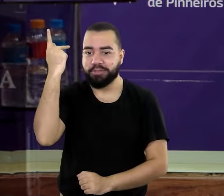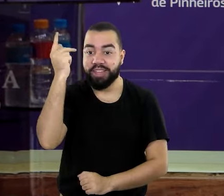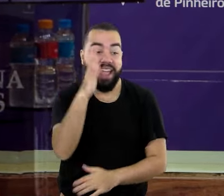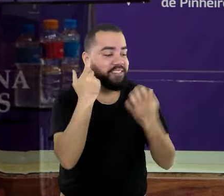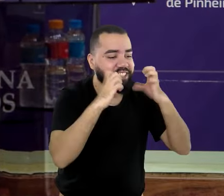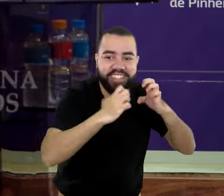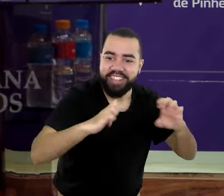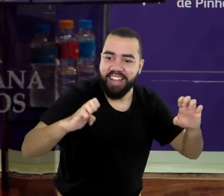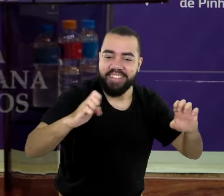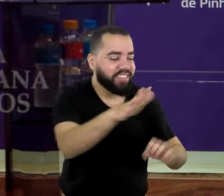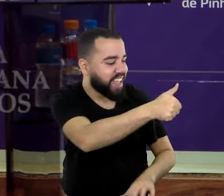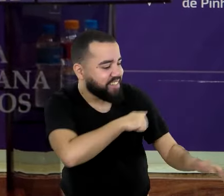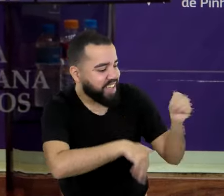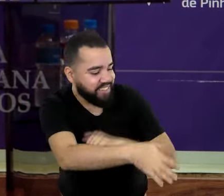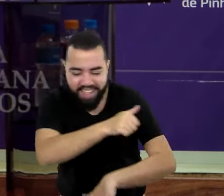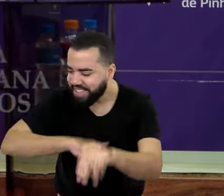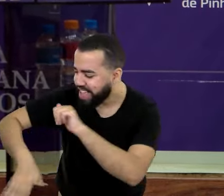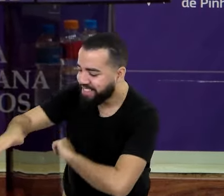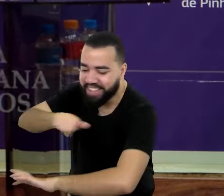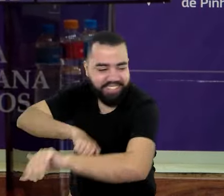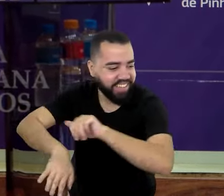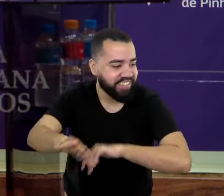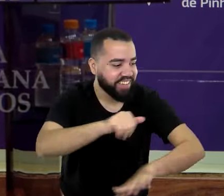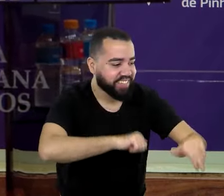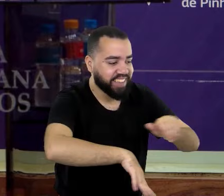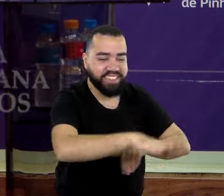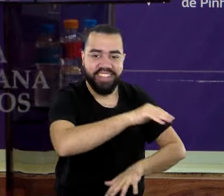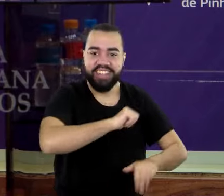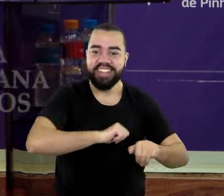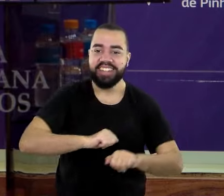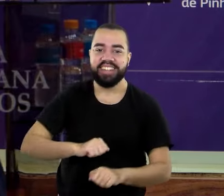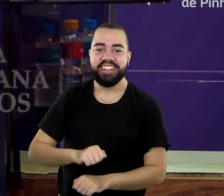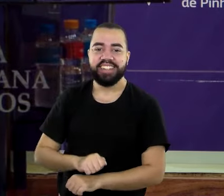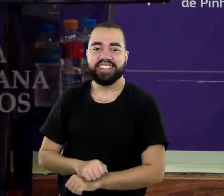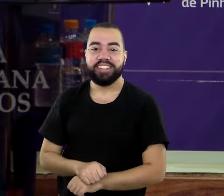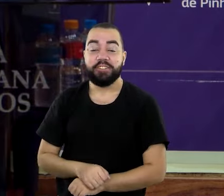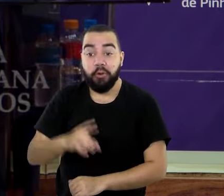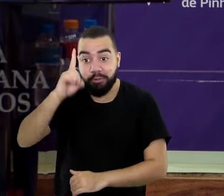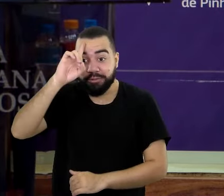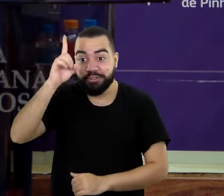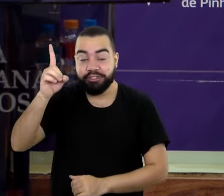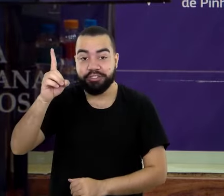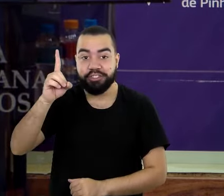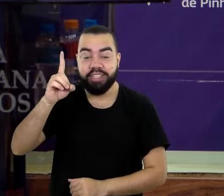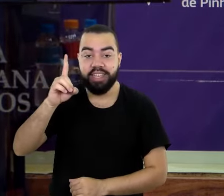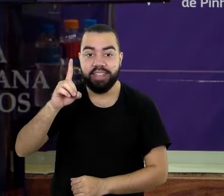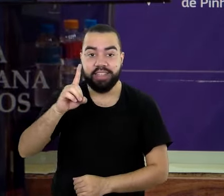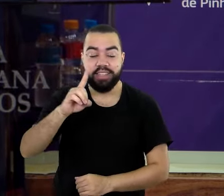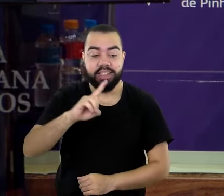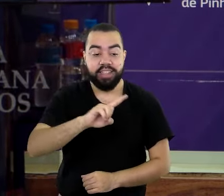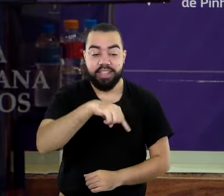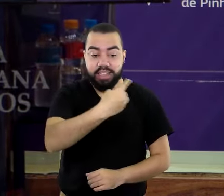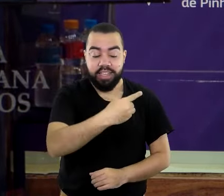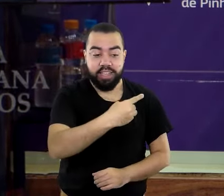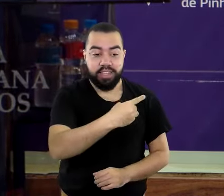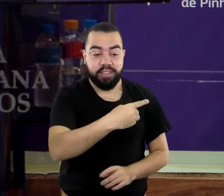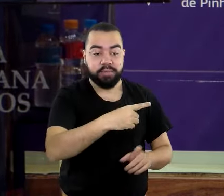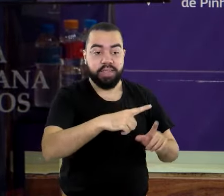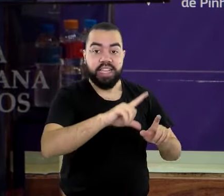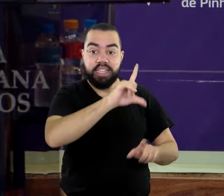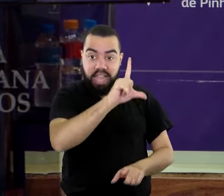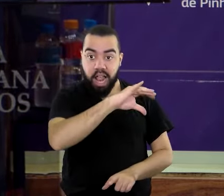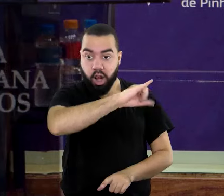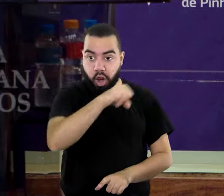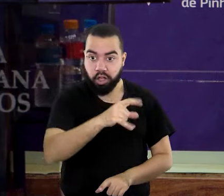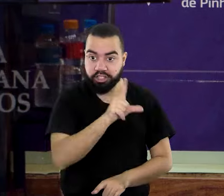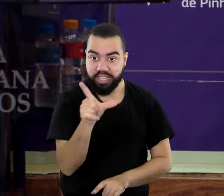자기 경양실 업소 맞은편에 있는 국수집 주인을 데려왔습니다. Um dia, no frente do comércio dela tinha uma